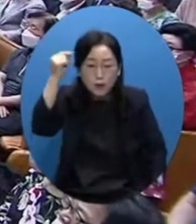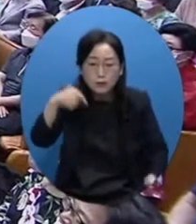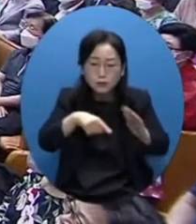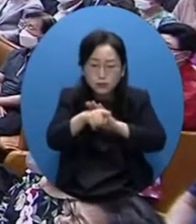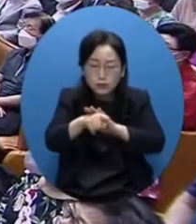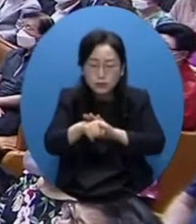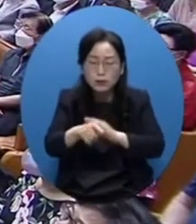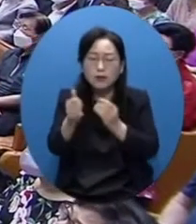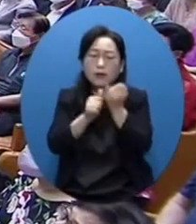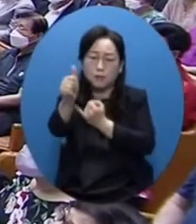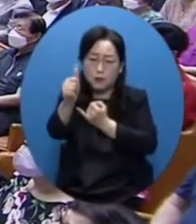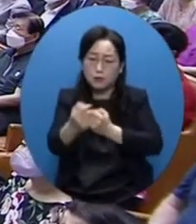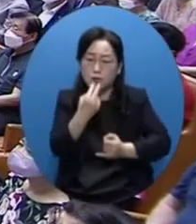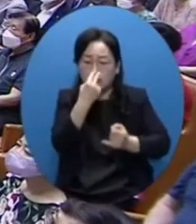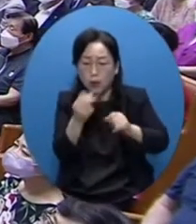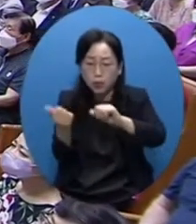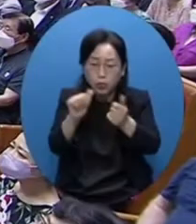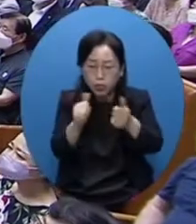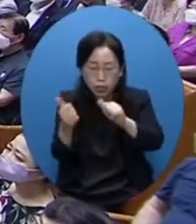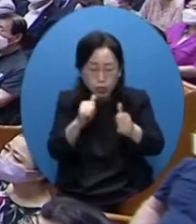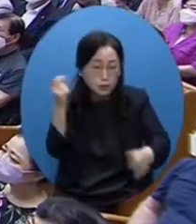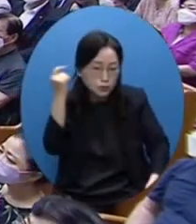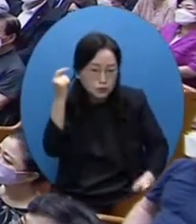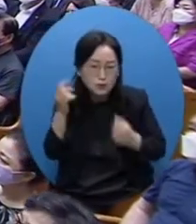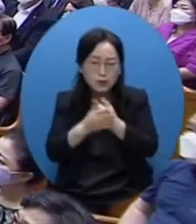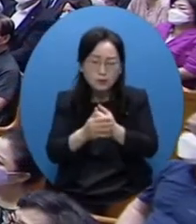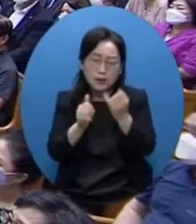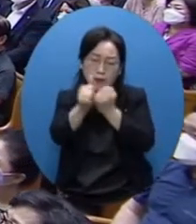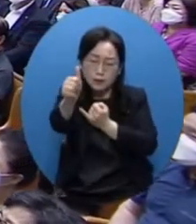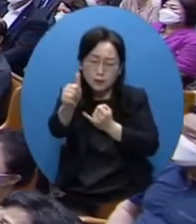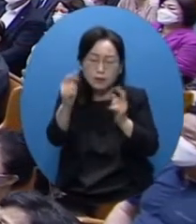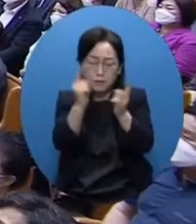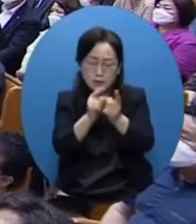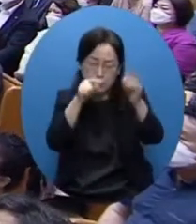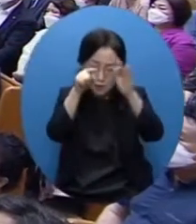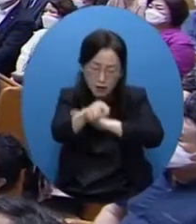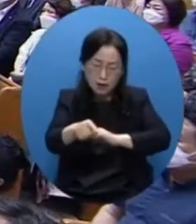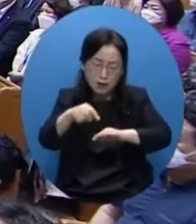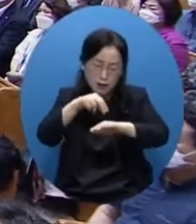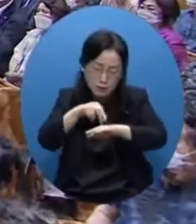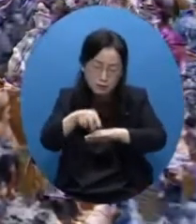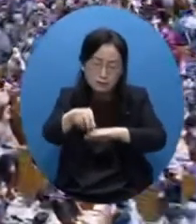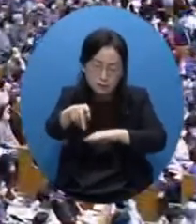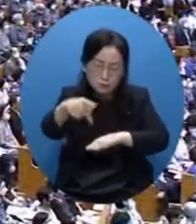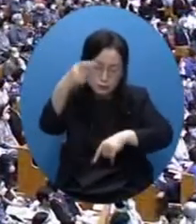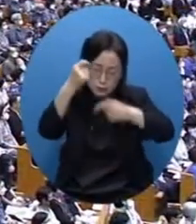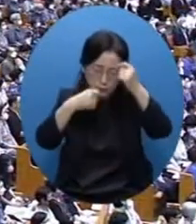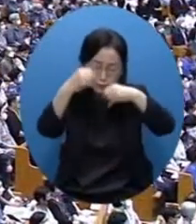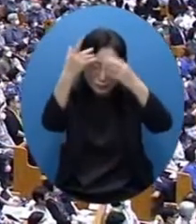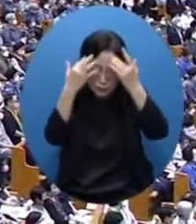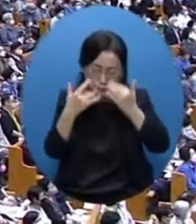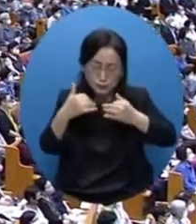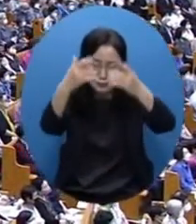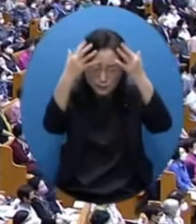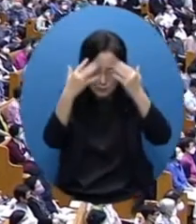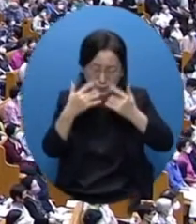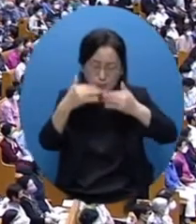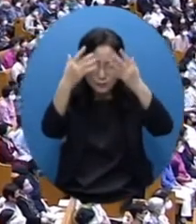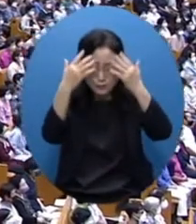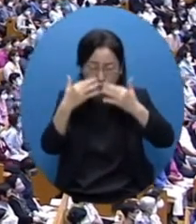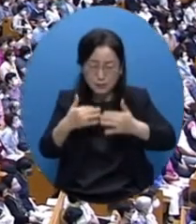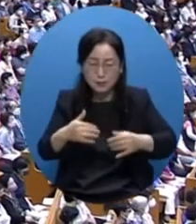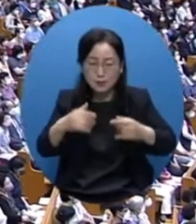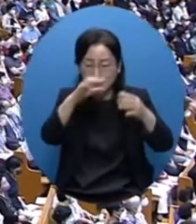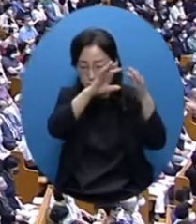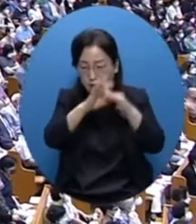헤매고 있다는 소식을 듣고 또 나온 여인입니다 눈물이 계속 흘러 내립니다 빗물과 눈물이 섞여 어느것이 눈물이 집